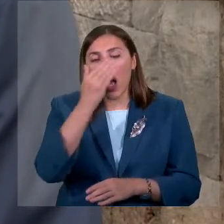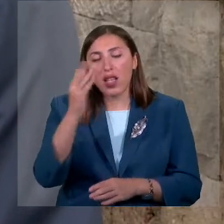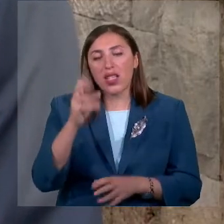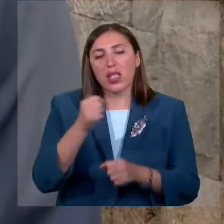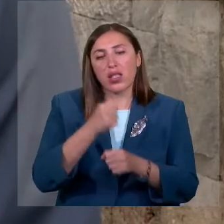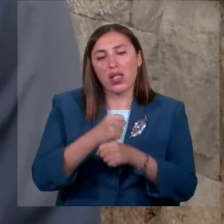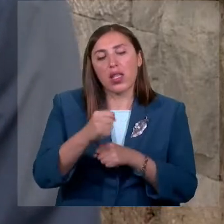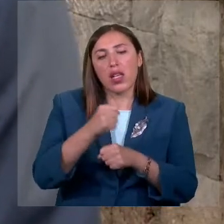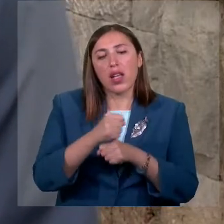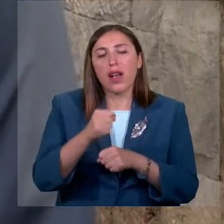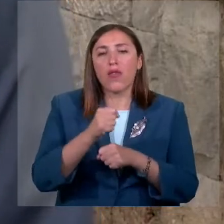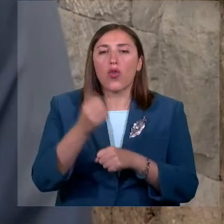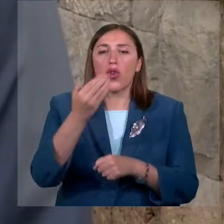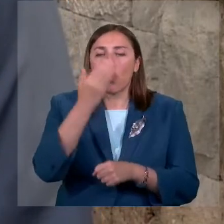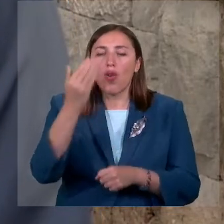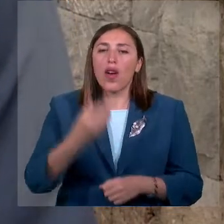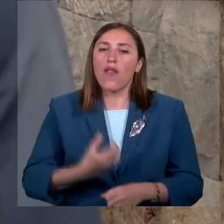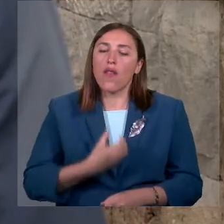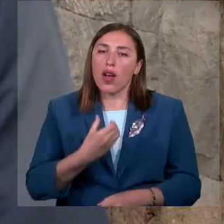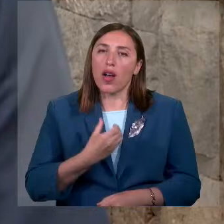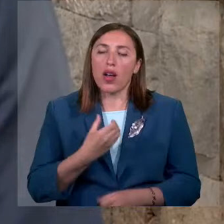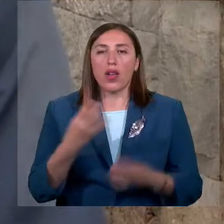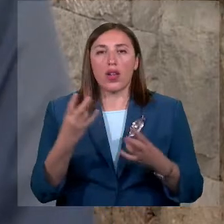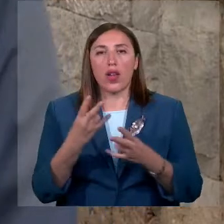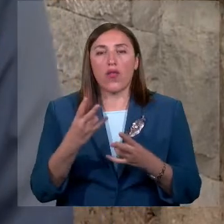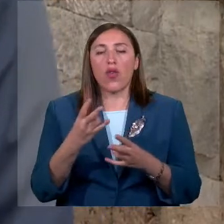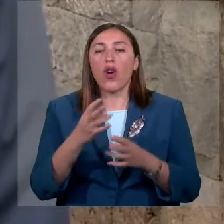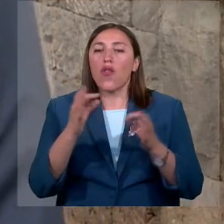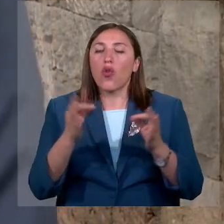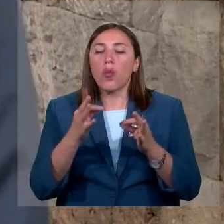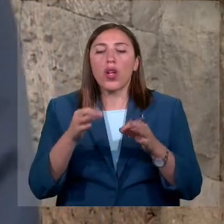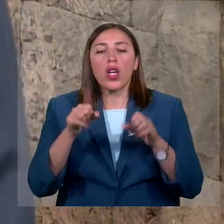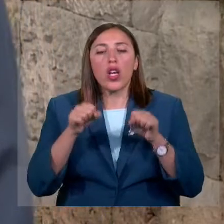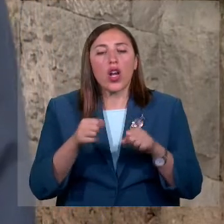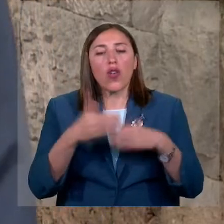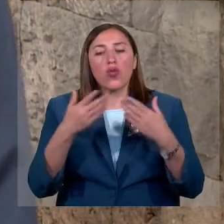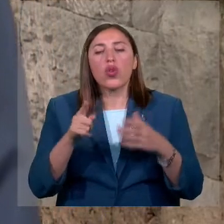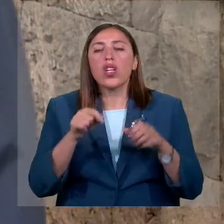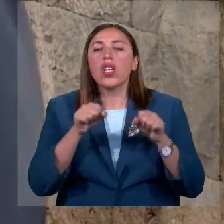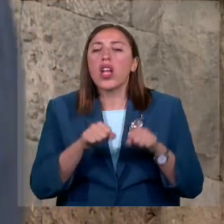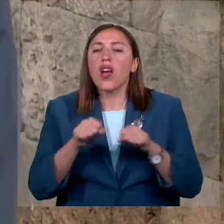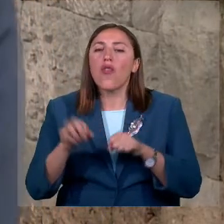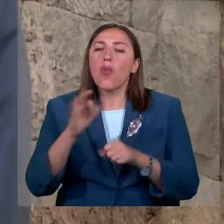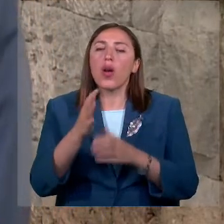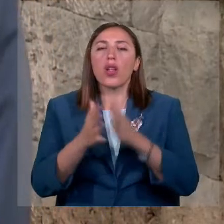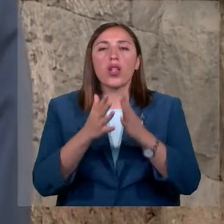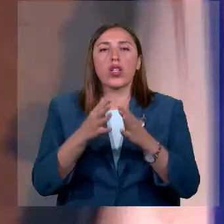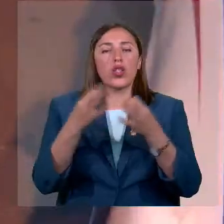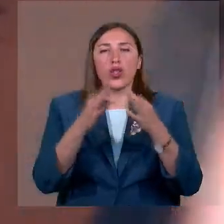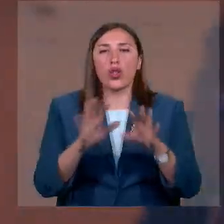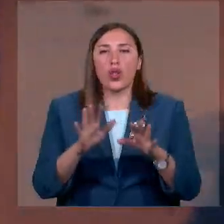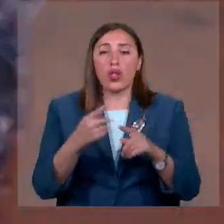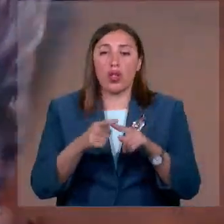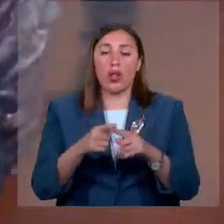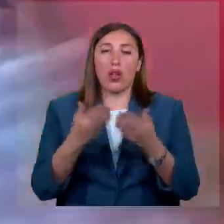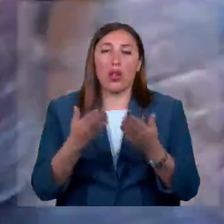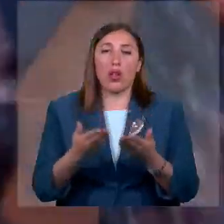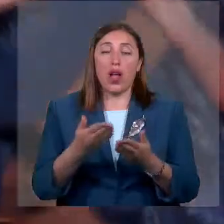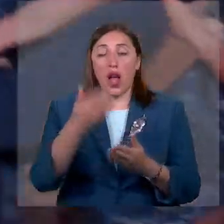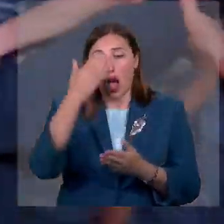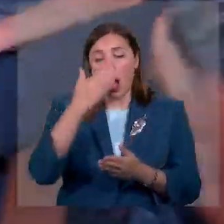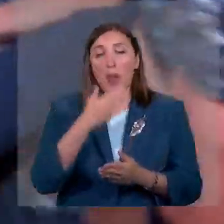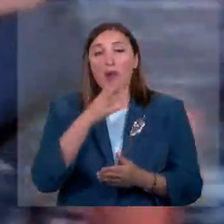ճնշման տակ, վախի ազդեցության տակ, որ որևէ մեկը չհամարձակվի իր իրավունքների մասին բարձրաձայն։ Սա է իրավիճակը։